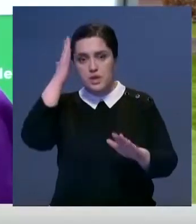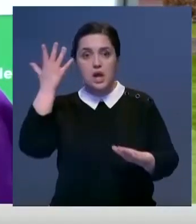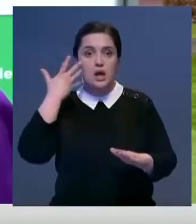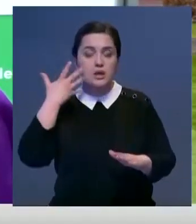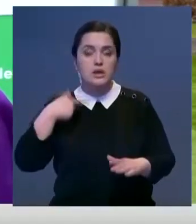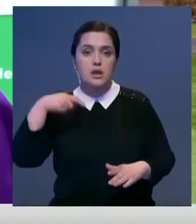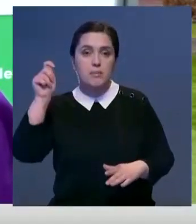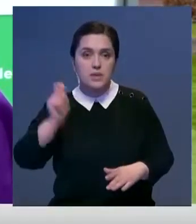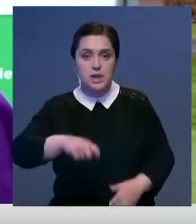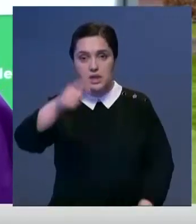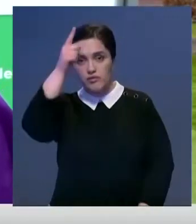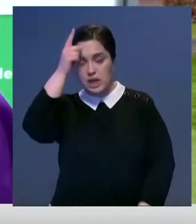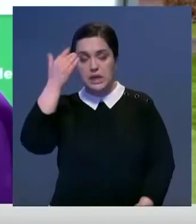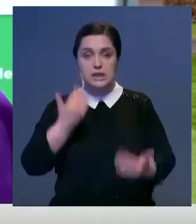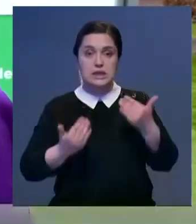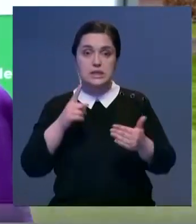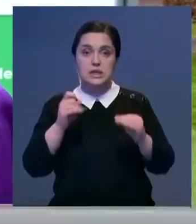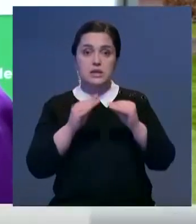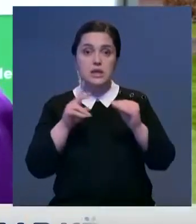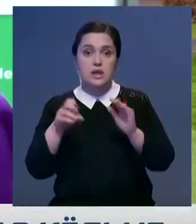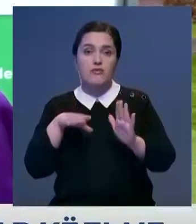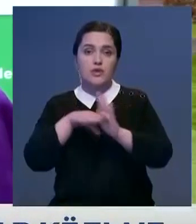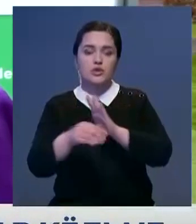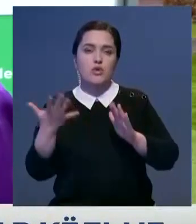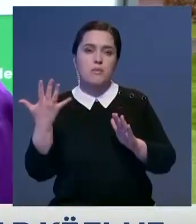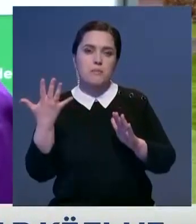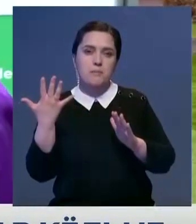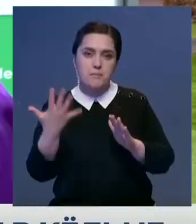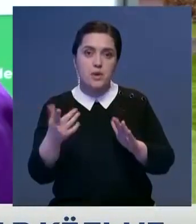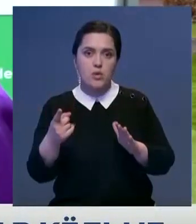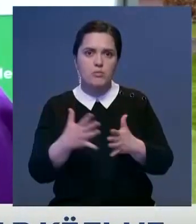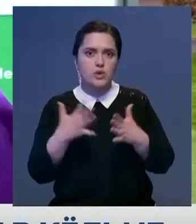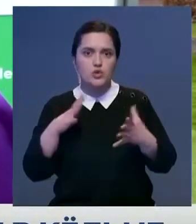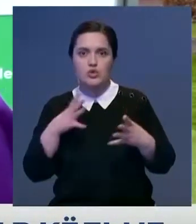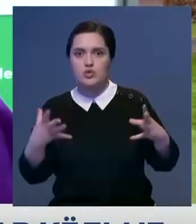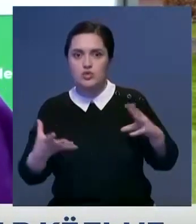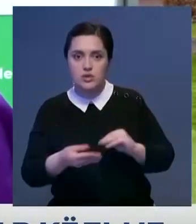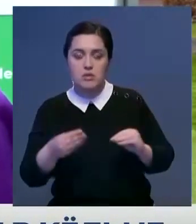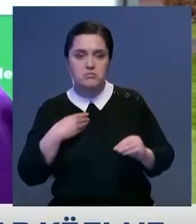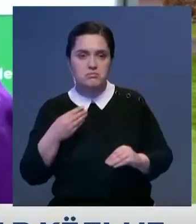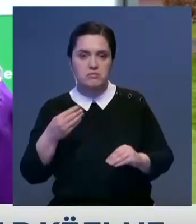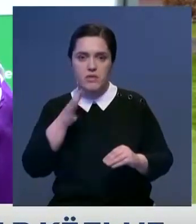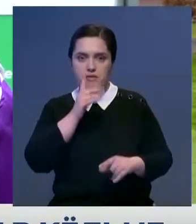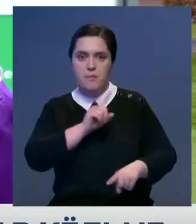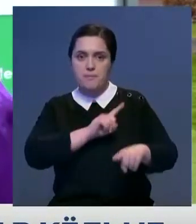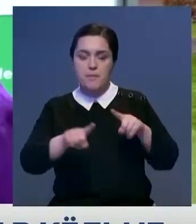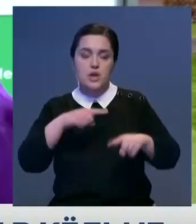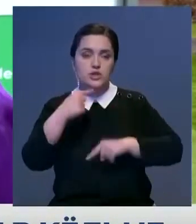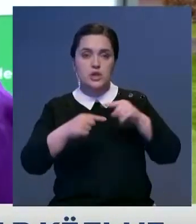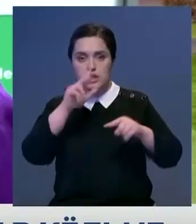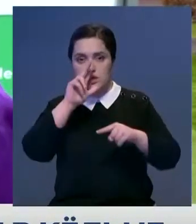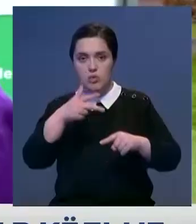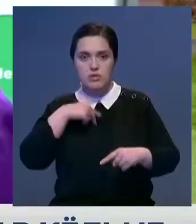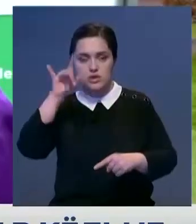приехал в Германию, мне сказали, если за 10 лет ты войдешь в пятерку, то это большой результат. Но мне не понадобилось 10 лет. Через 3 года я